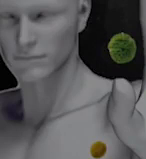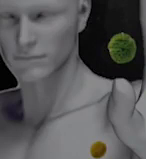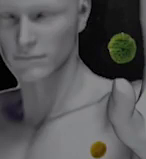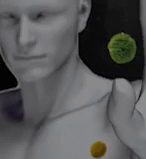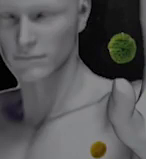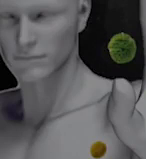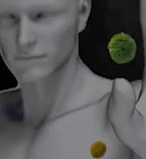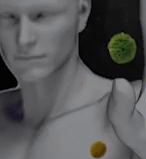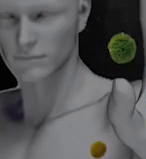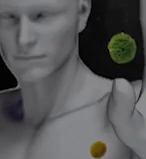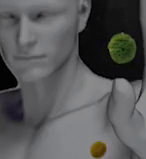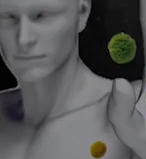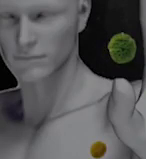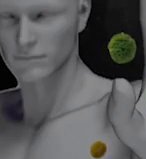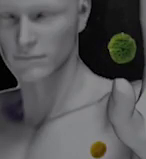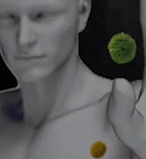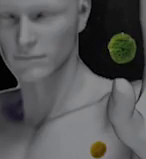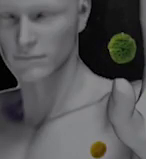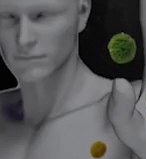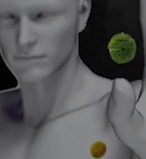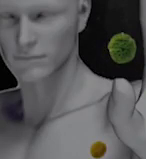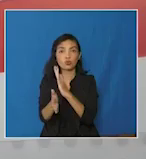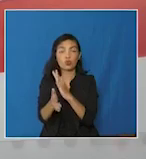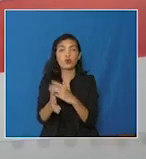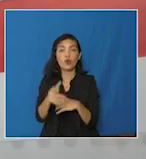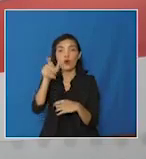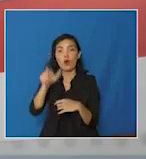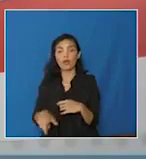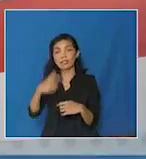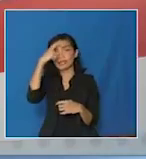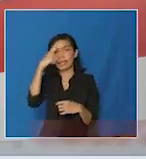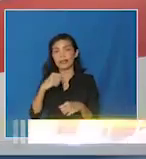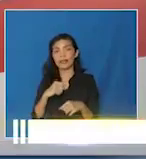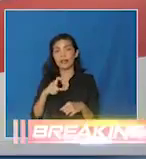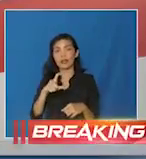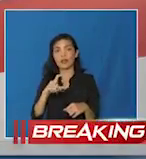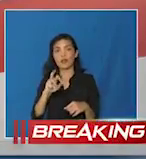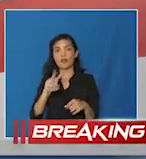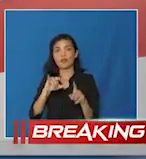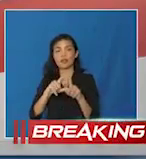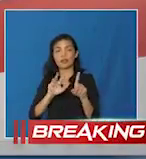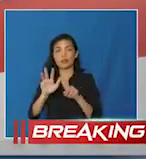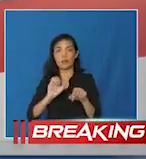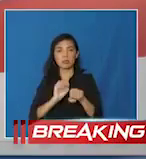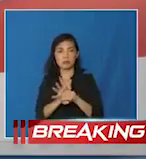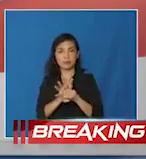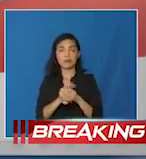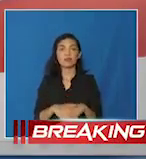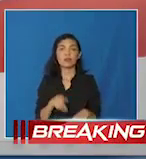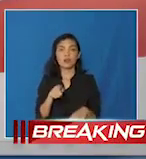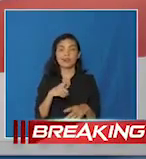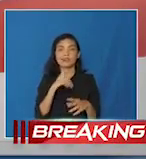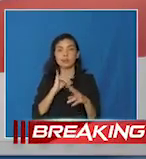kemudian terkait dengan layanan terhadap pasien copied 19 ini harus kita